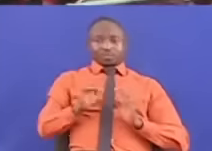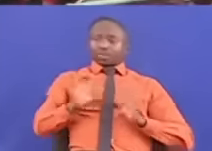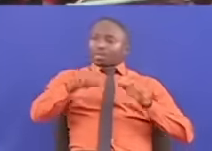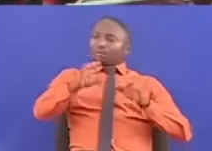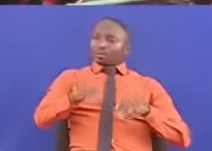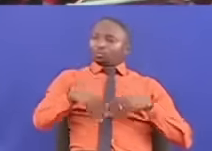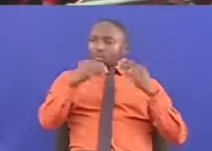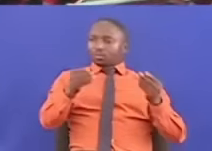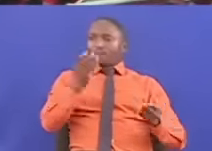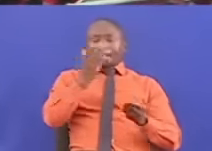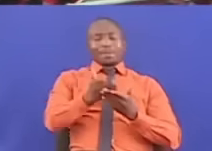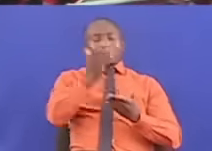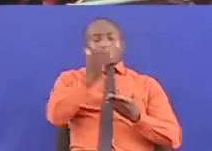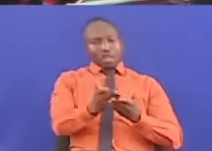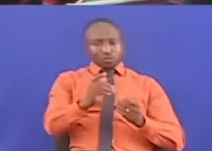imeta